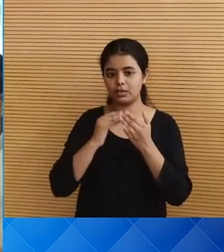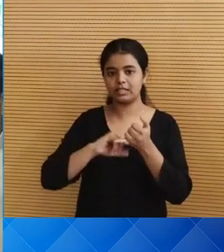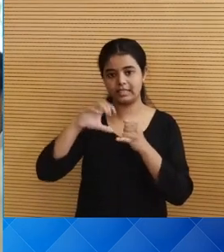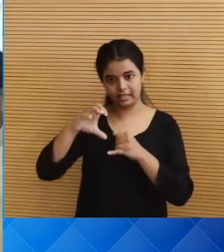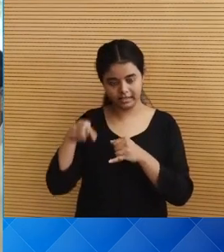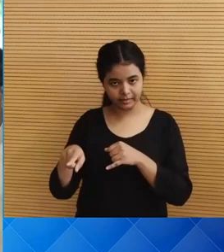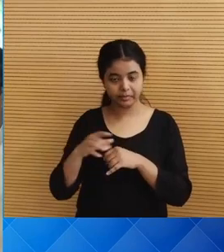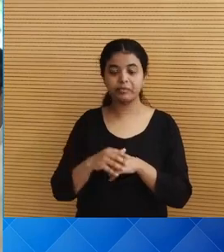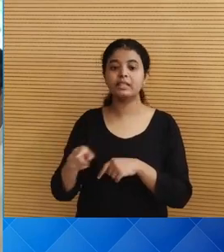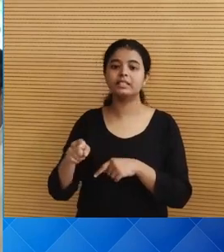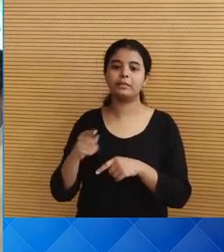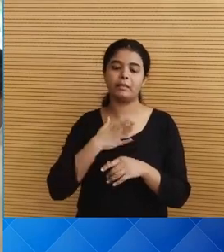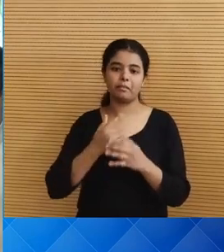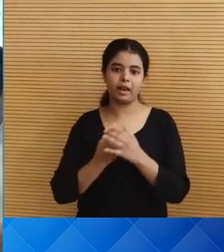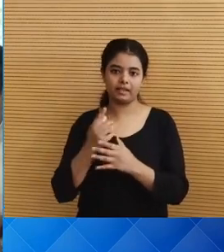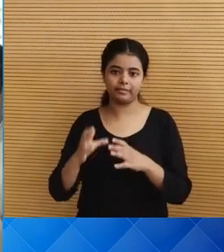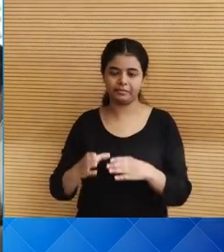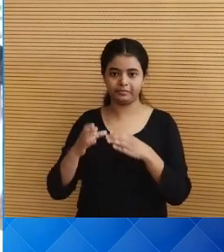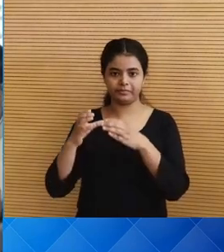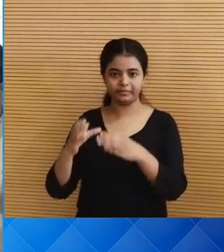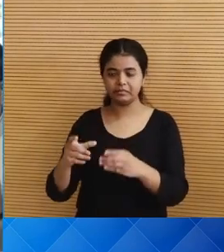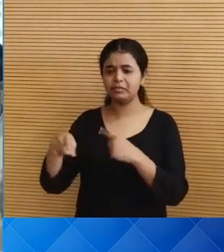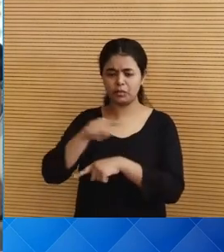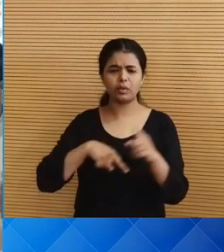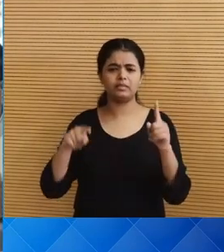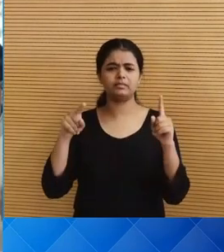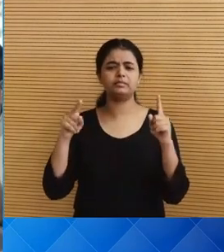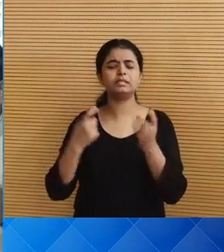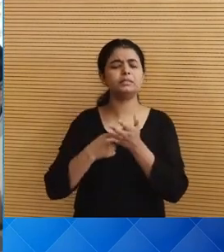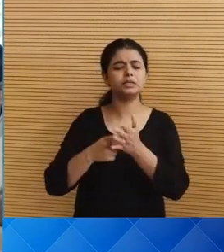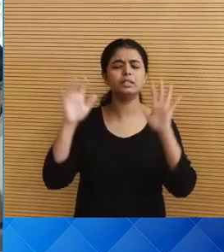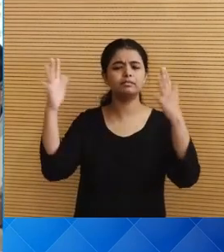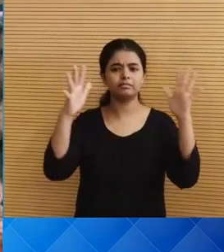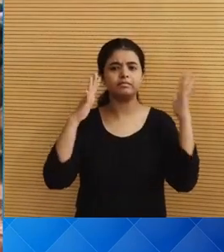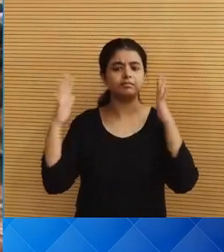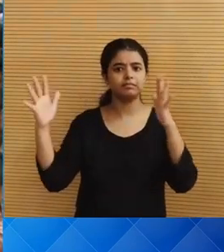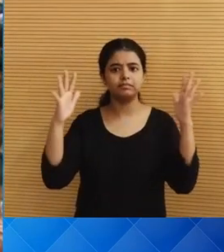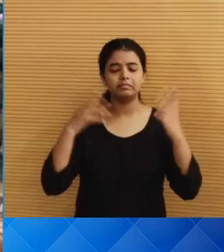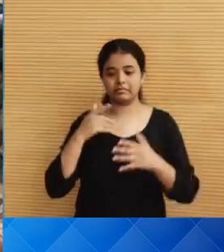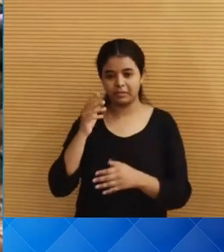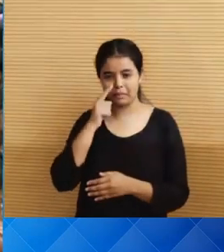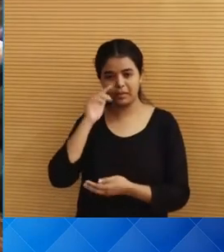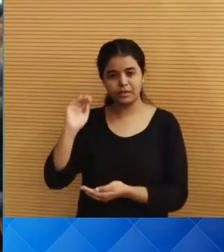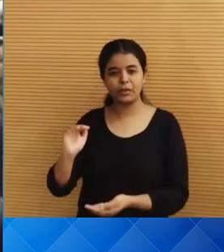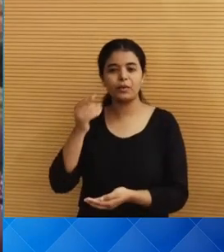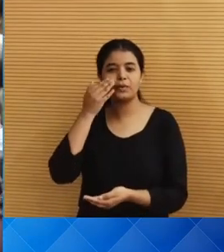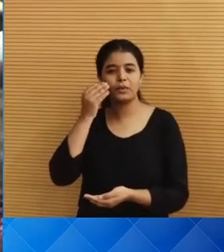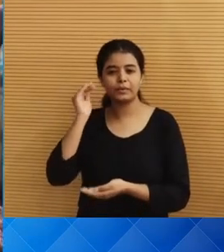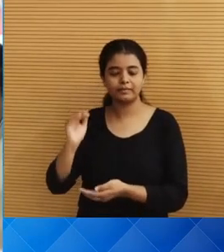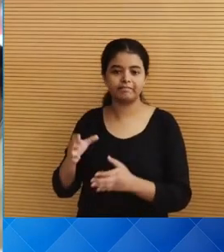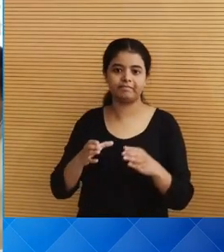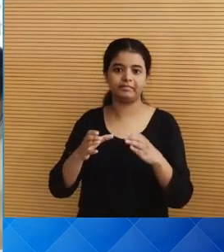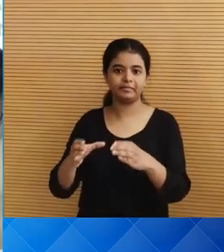और इस मन मोहने वाली परंपरा के लिए आप सबकी तालियां खोलकर होनी चाहिए इस पूरे हॉल में, इस पूरे सभागृह में। बहुत बहुत धन्यवाद।